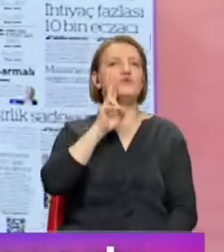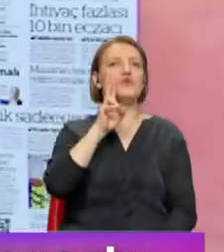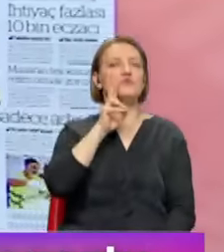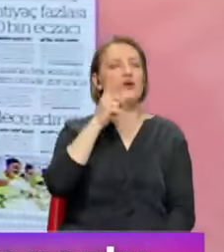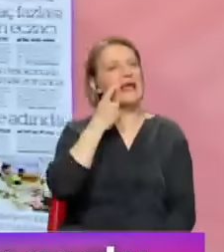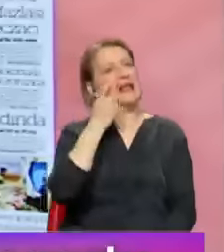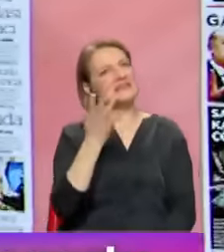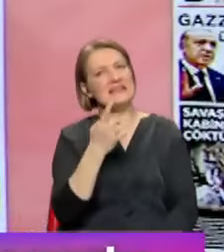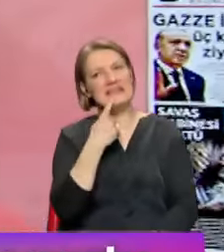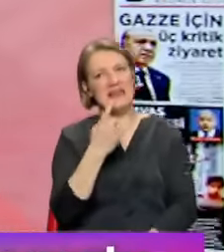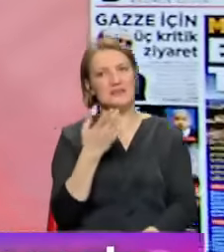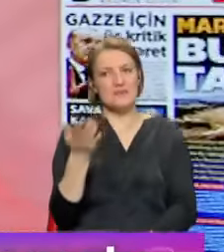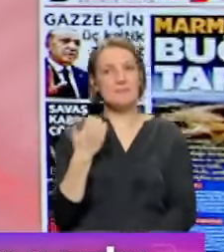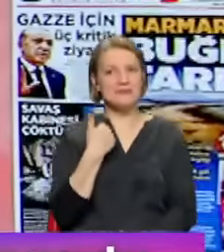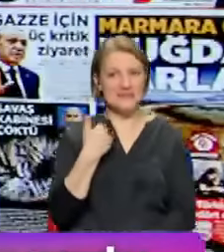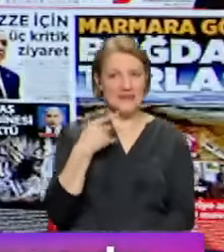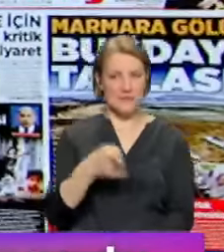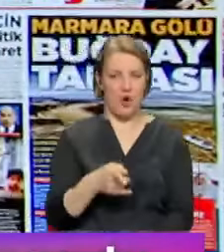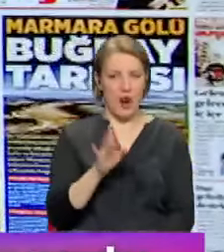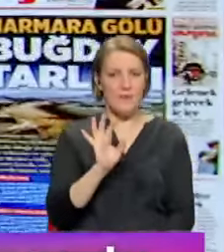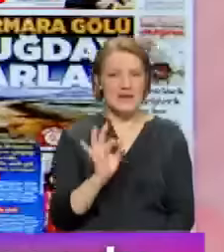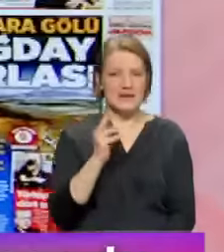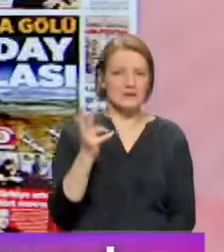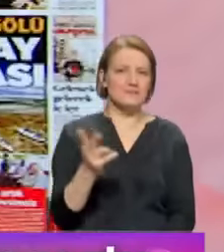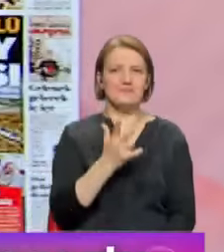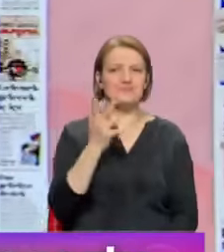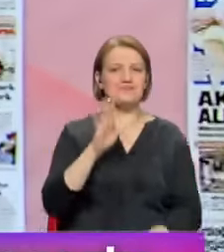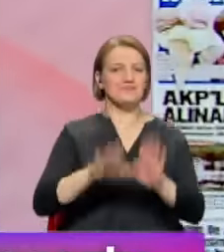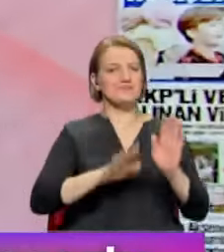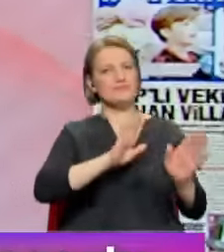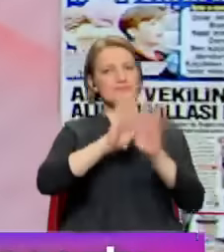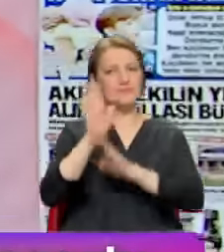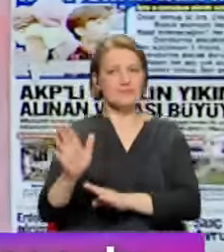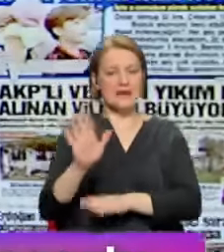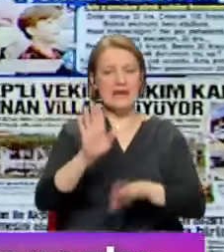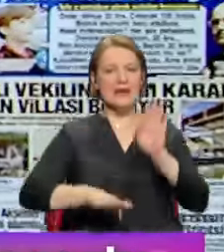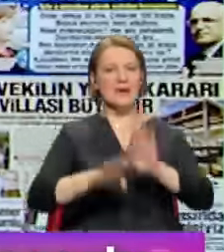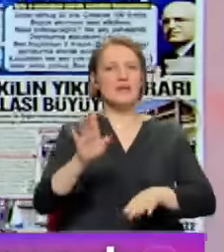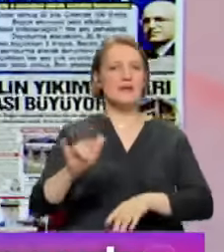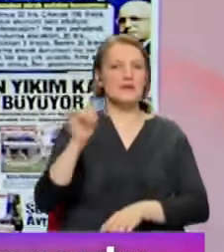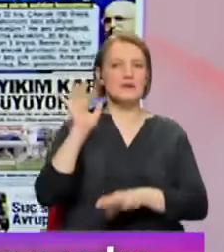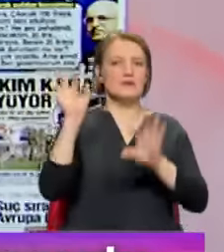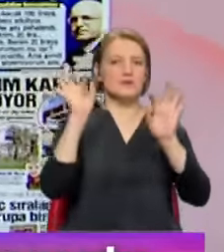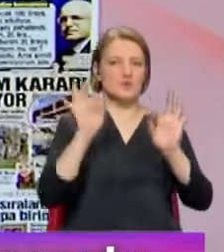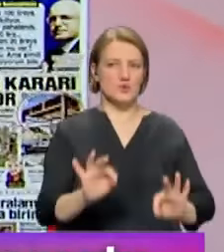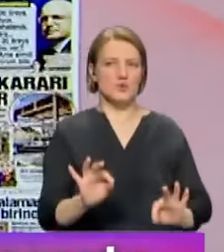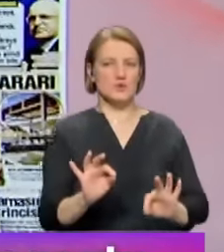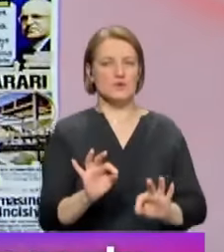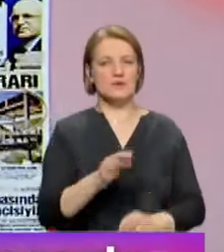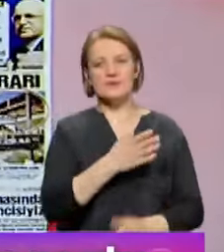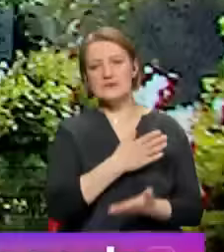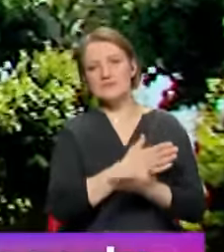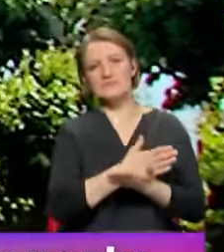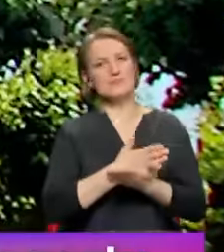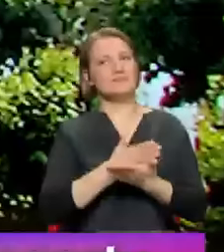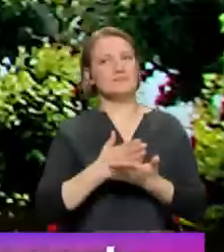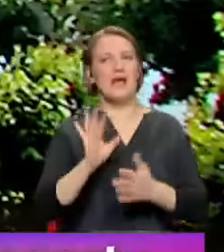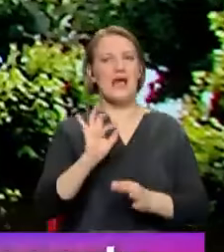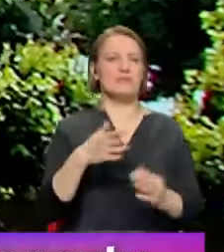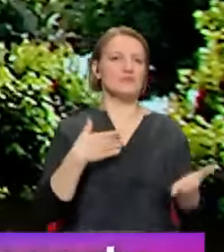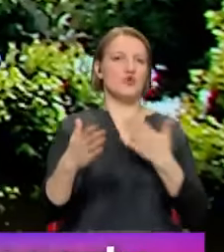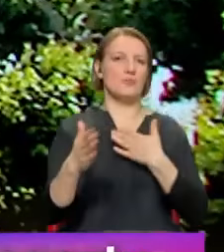gitmişti. Şimdi biz de bu şekilde bir hızlıca reklamlara gidelim. Reklamların dönüşünde aralıksız, kesintisiz hem